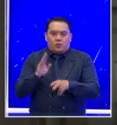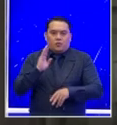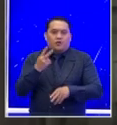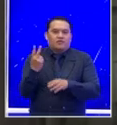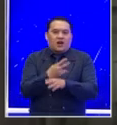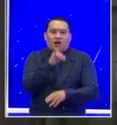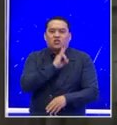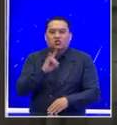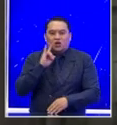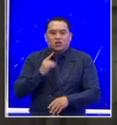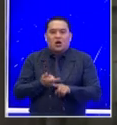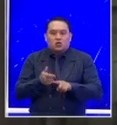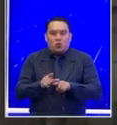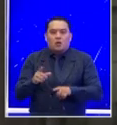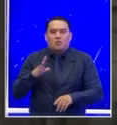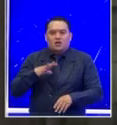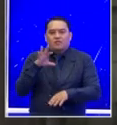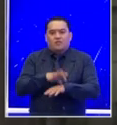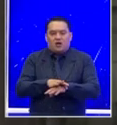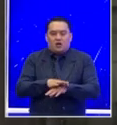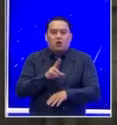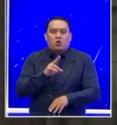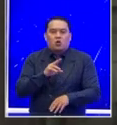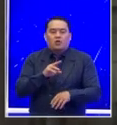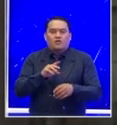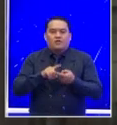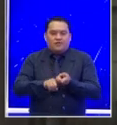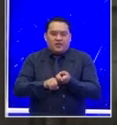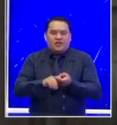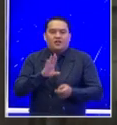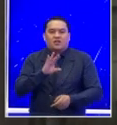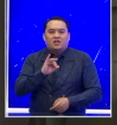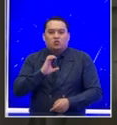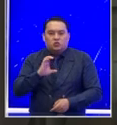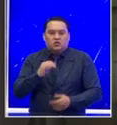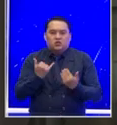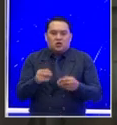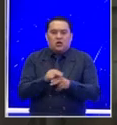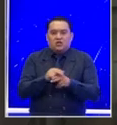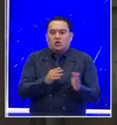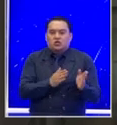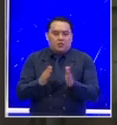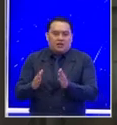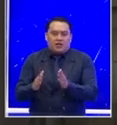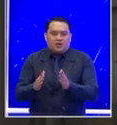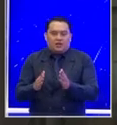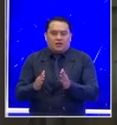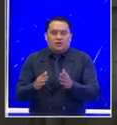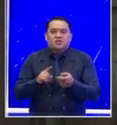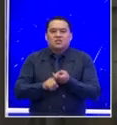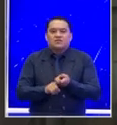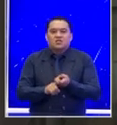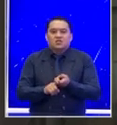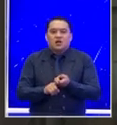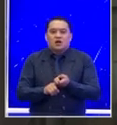женщина, у которой был выявлен коронавирус, сейчас проходит лечение, ее состояние стабильное. В связи с